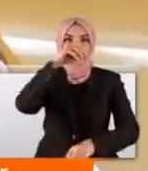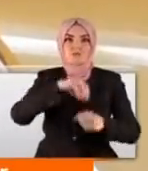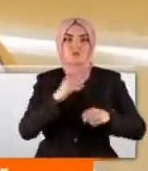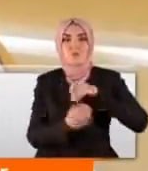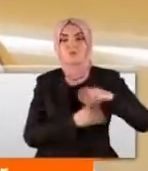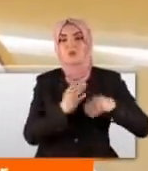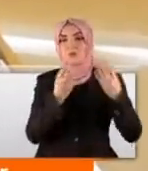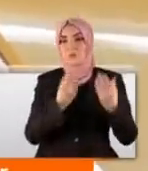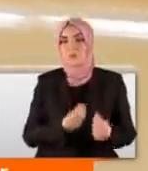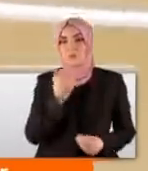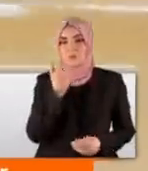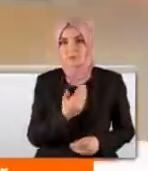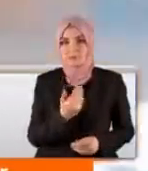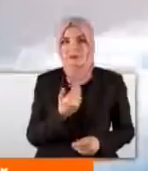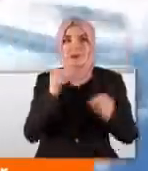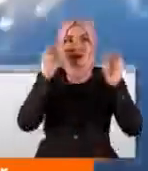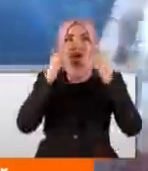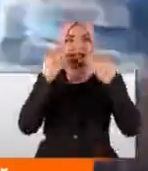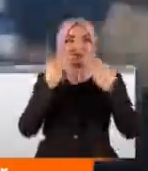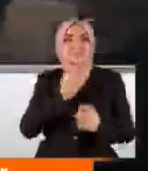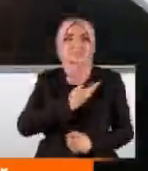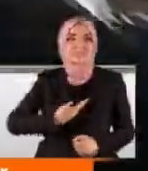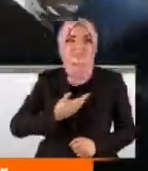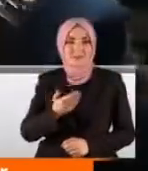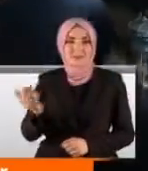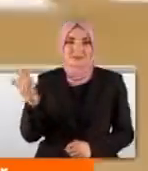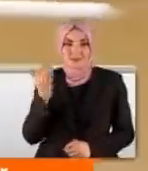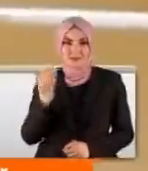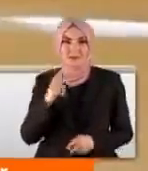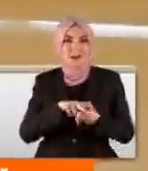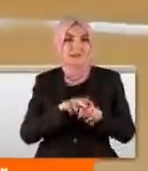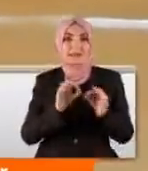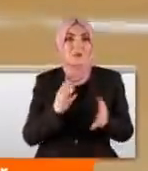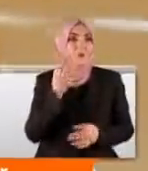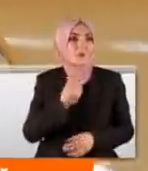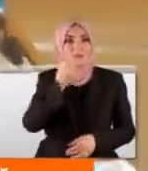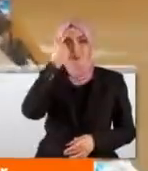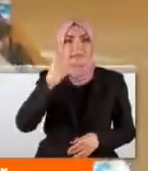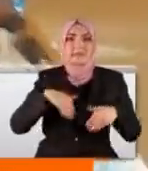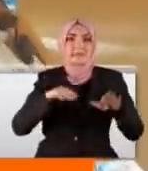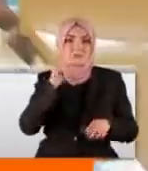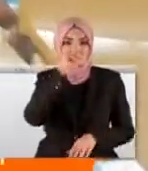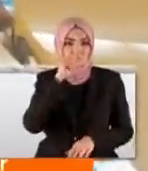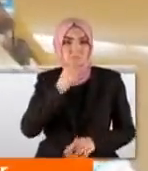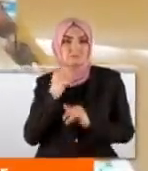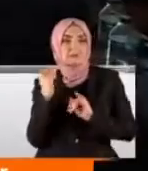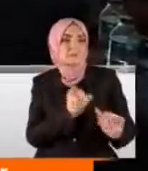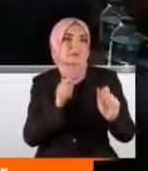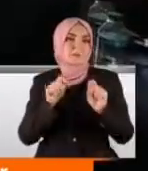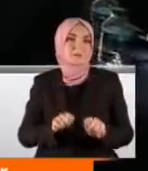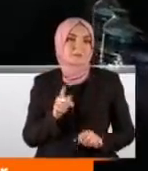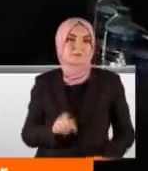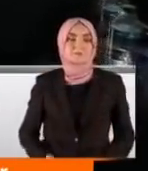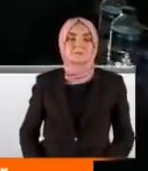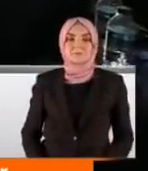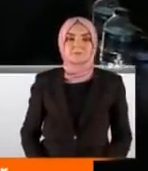Hayvanseverler akıbetleri hala belli olmayan atlar için CHP'ye tepki gösterdi. Evet, niçin başvurmuyorsunuz belediye başkanımız?